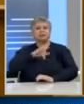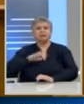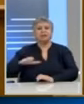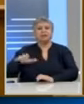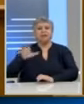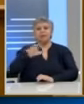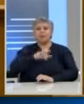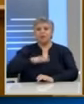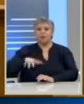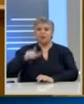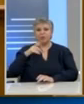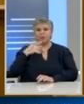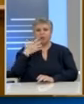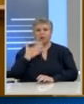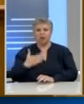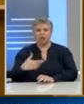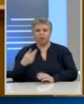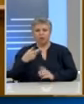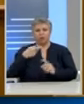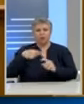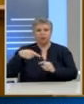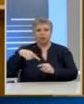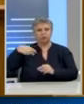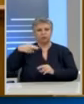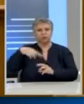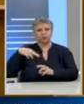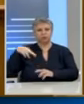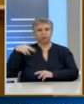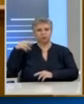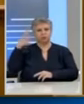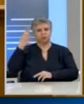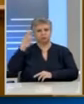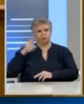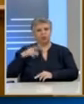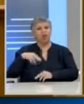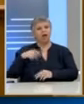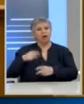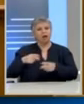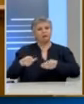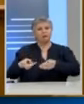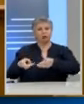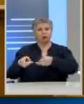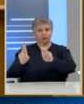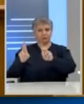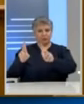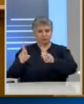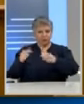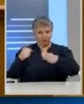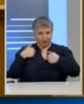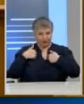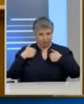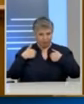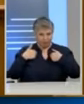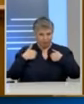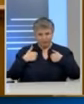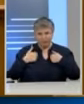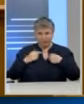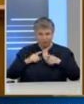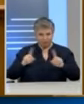επιτρέπουμε να καθορίζει τις πολιτικές προτεραιότητες. Γι' αυτό δεν θα την εγκαταλείψουμε αυτή